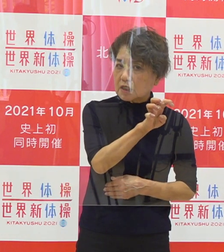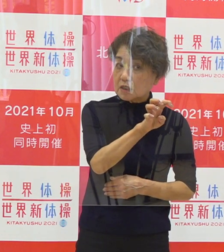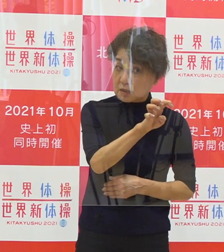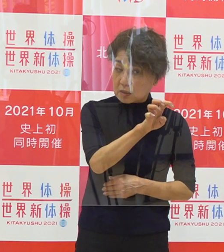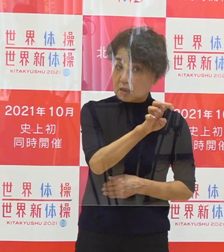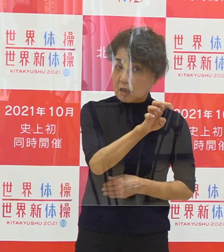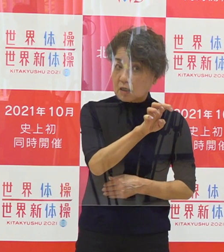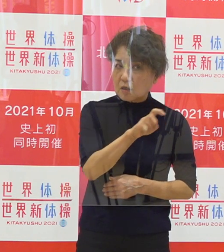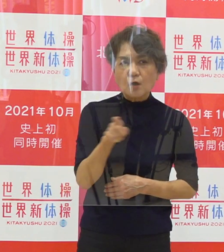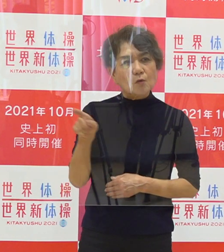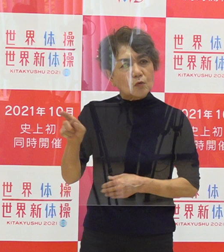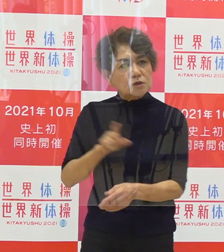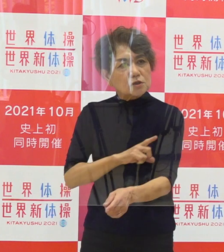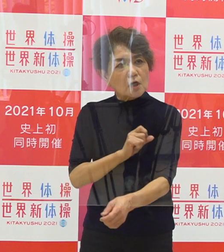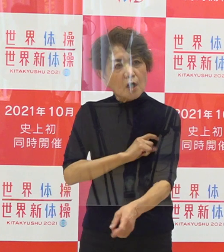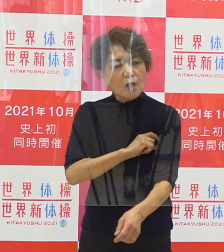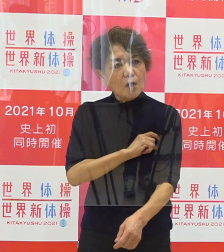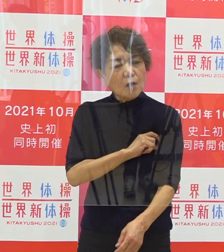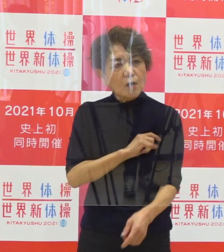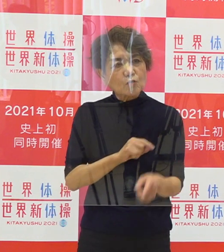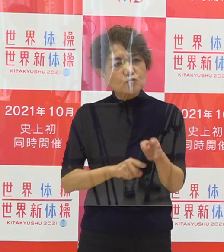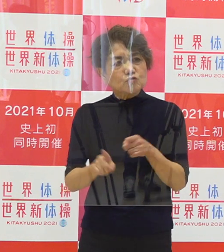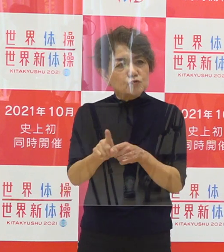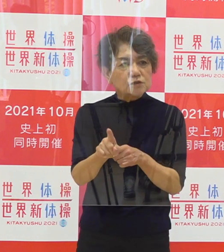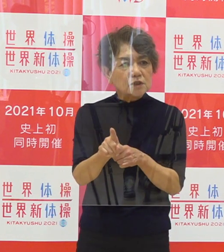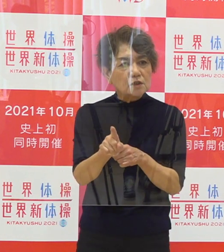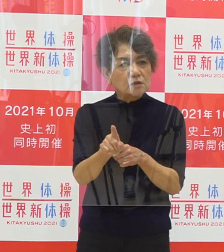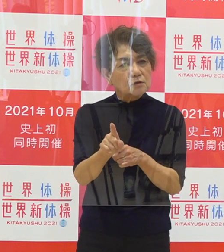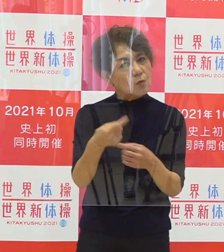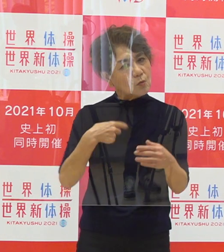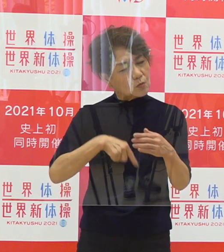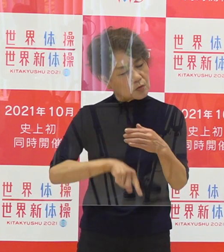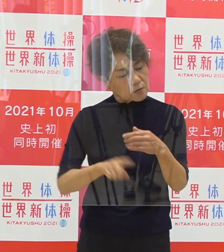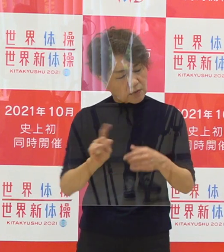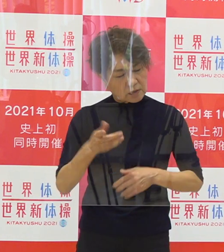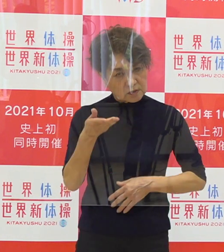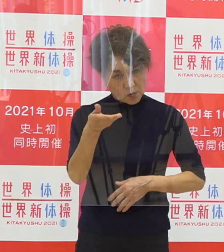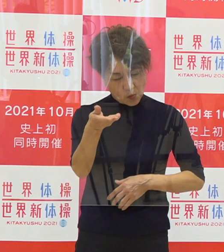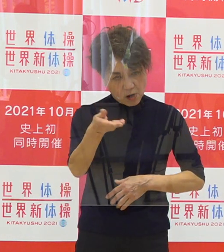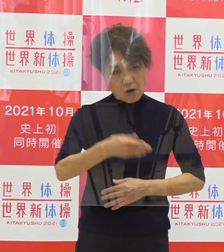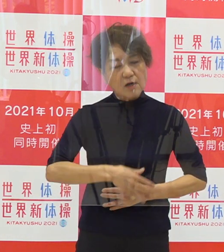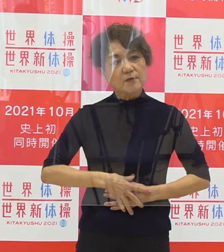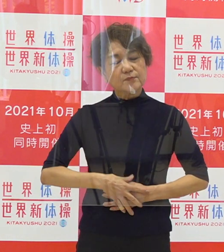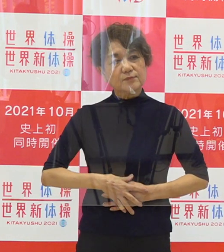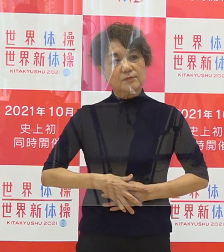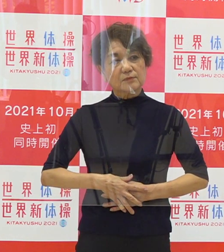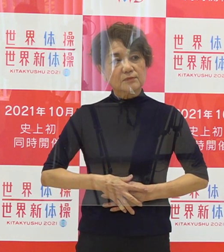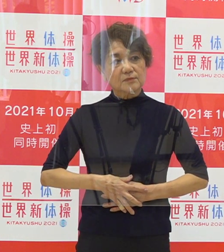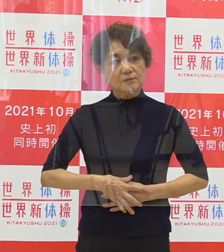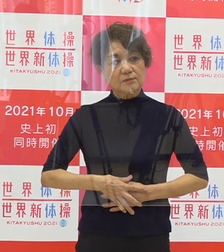代の方を先に取らせるとか、何かどういう形で優先するのかっていうのを教えてほしいです。